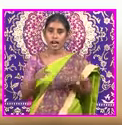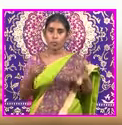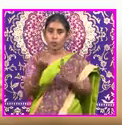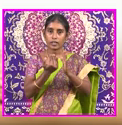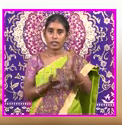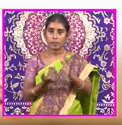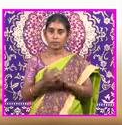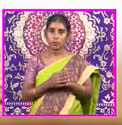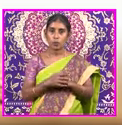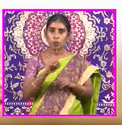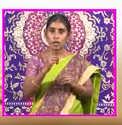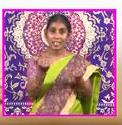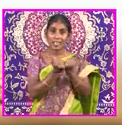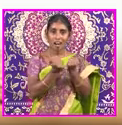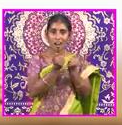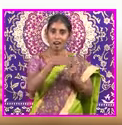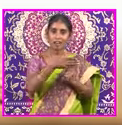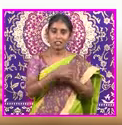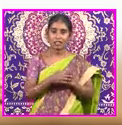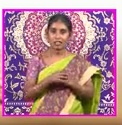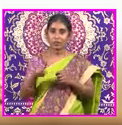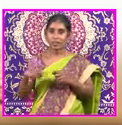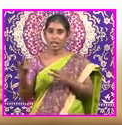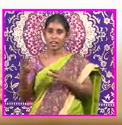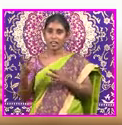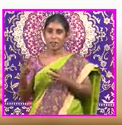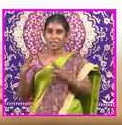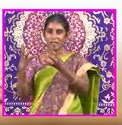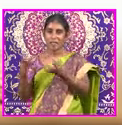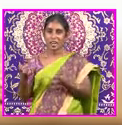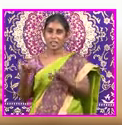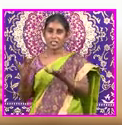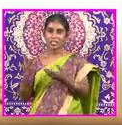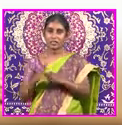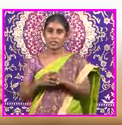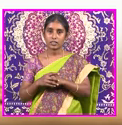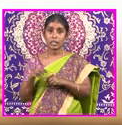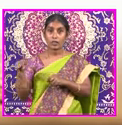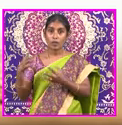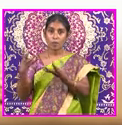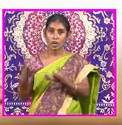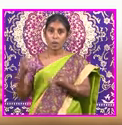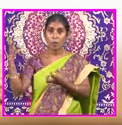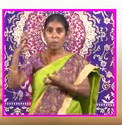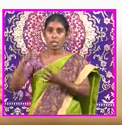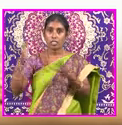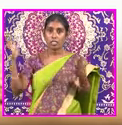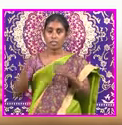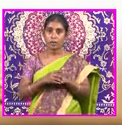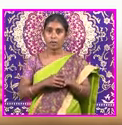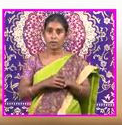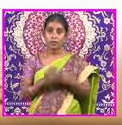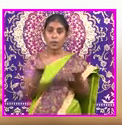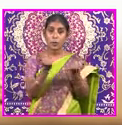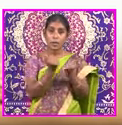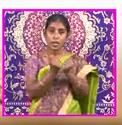இயற்கை தாவரங்கள் அதிகமான பகுதிகள் வந்து அங்கே இருக்கக்கூடிய இயற்கை தாவரங்கள் வந்து வெப்பத்தை நல்லா உட்கிரகிக்கும். ஸோ இந்த வித்தியாசத்தினால வந்து